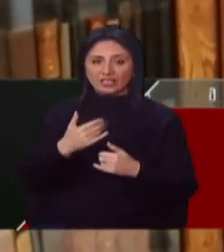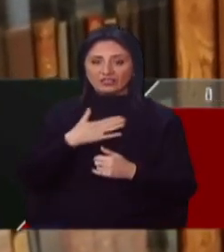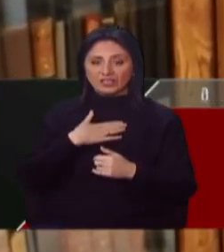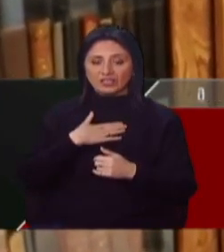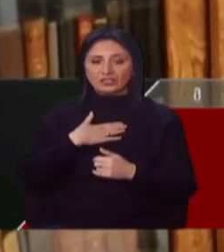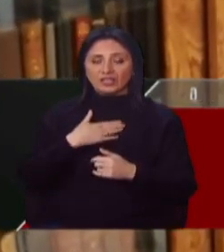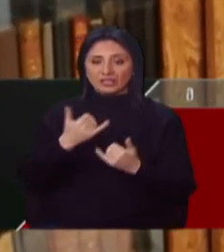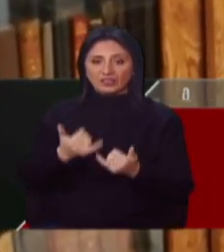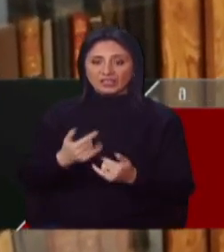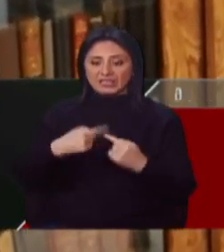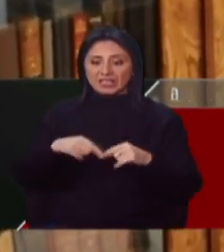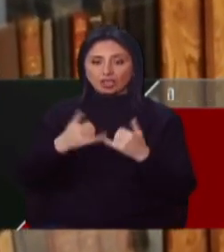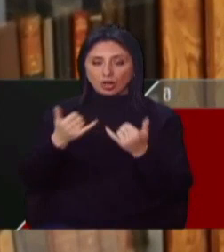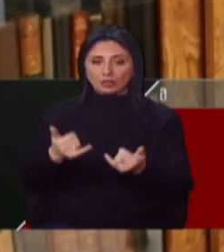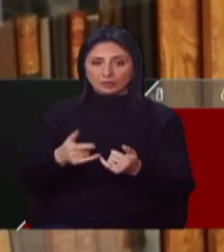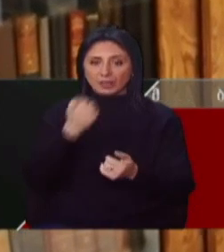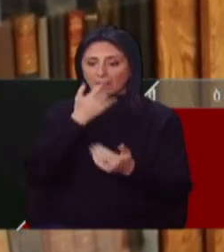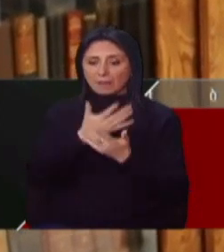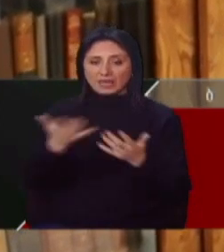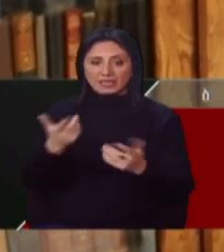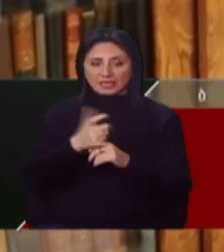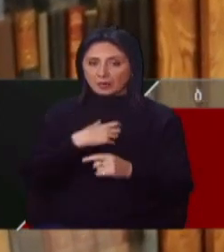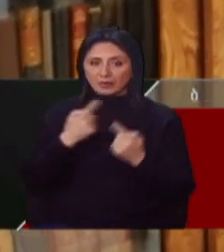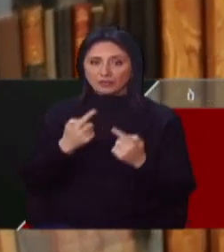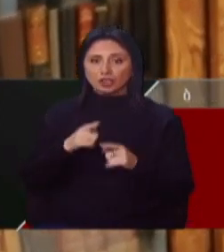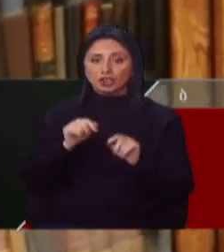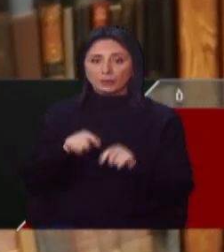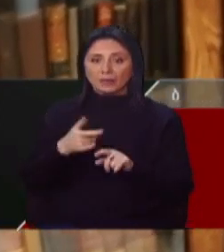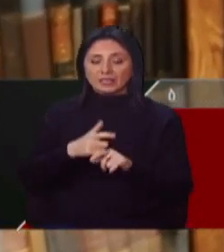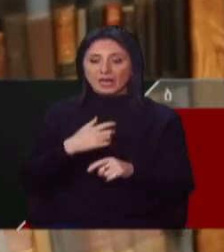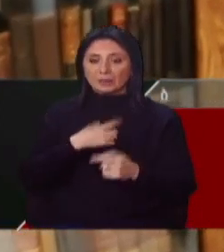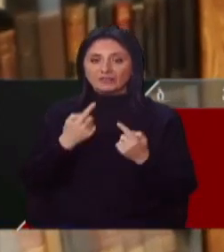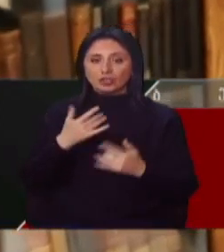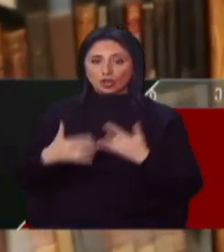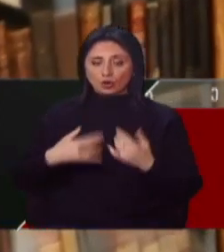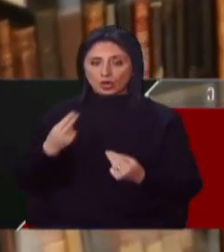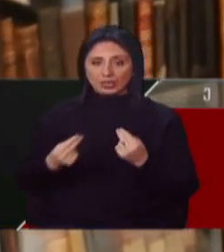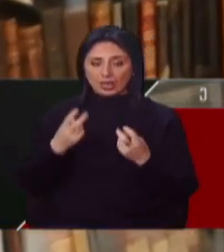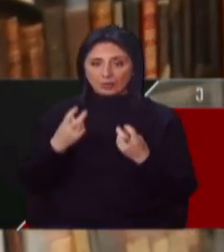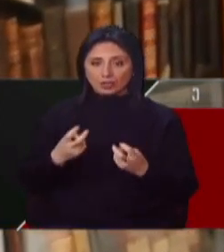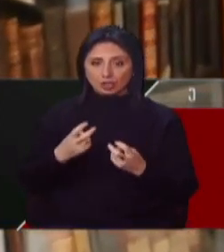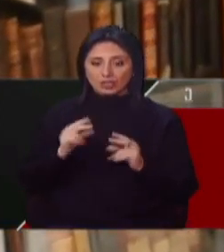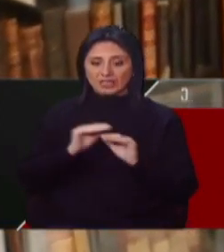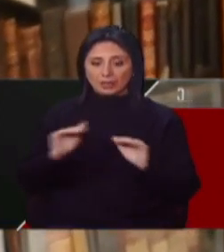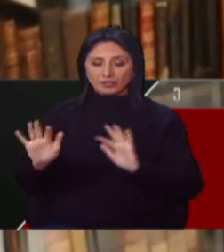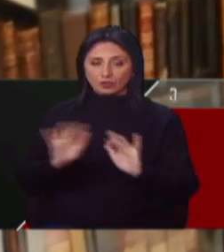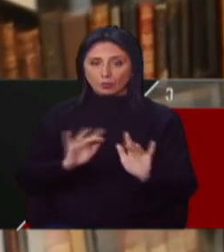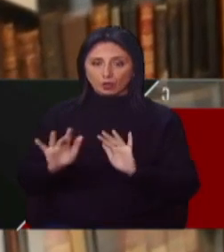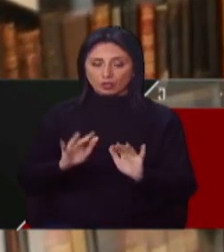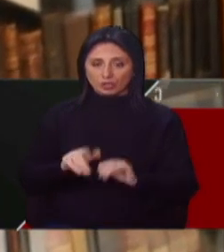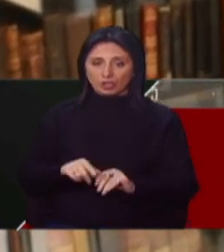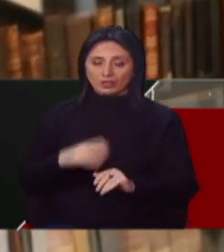ჩვენი საზოგადოებისთვის ეს მასალები ძალიან მნიშვნელოვანია, რა თქმა უნდა, შეიძლება ამან ძალიან მნიშვნელოვანი როლი ითამაშოს სამშვიდობო